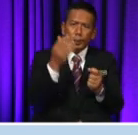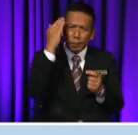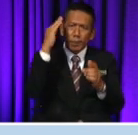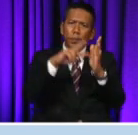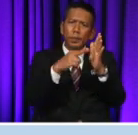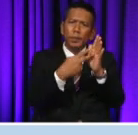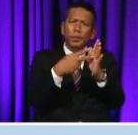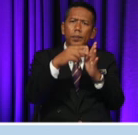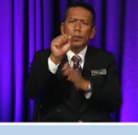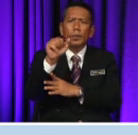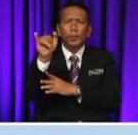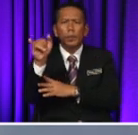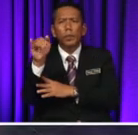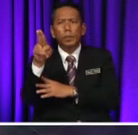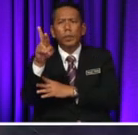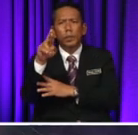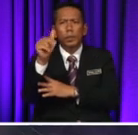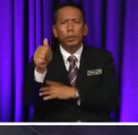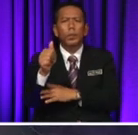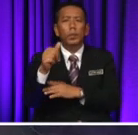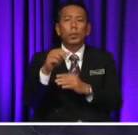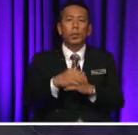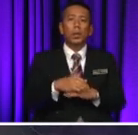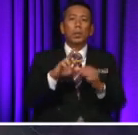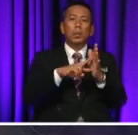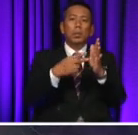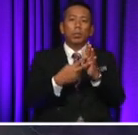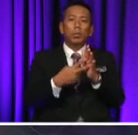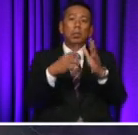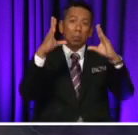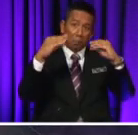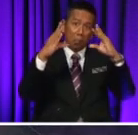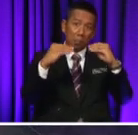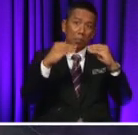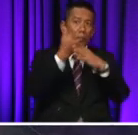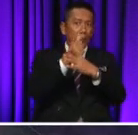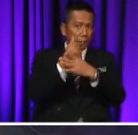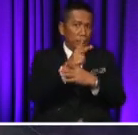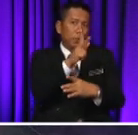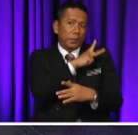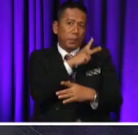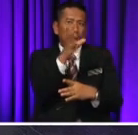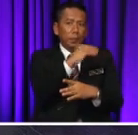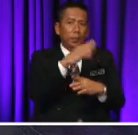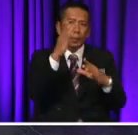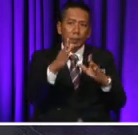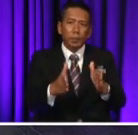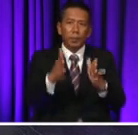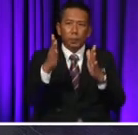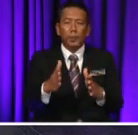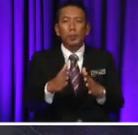Syura kalau yang saya paham Ustadzah Syuro ini adalah musyarat antara kedua dan juga orang-orang di bawahnya